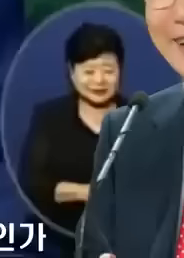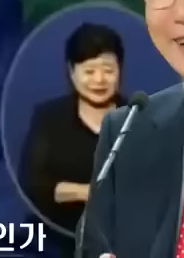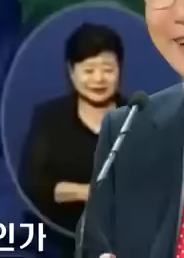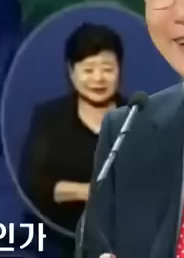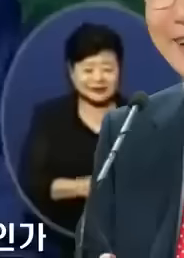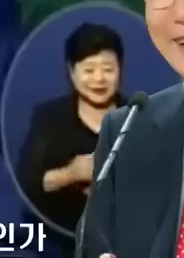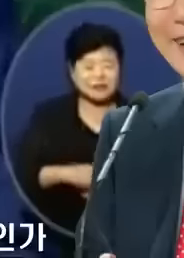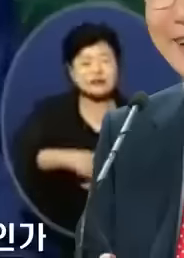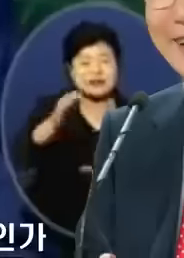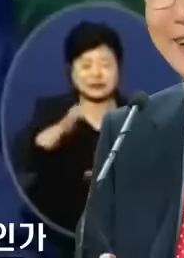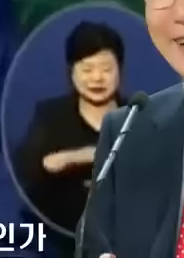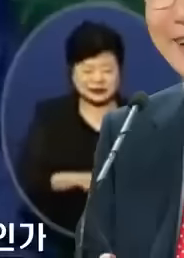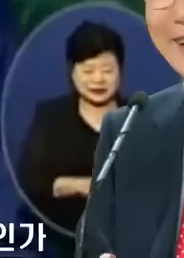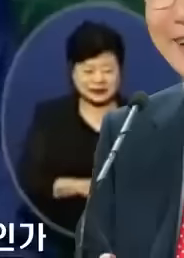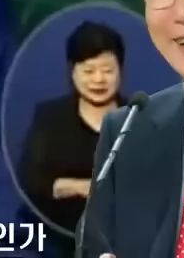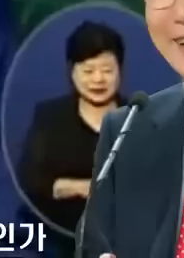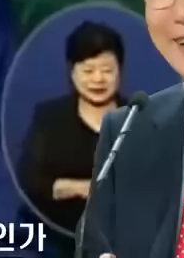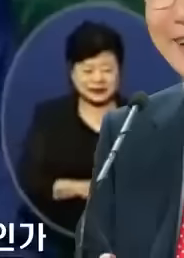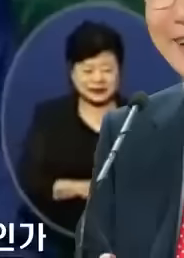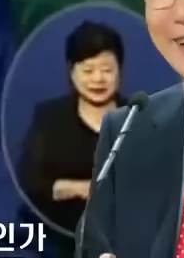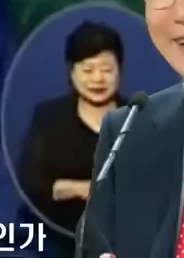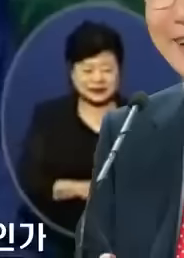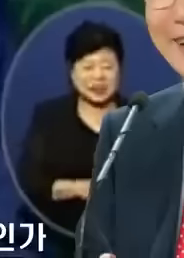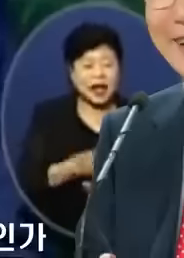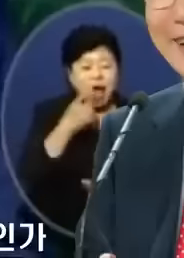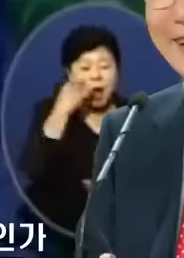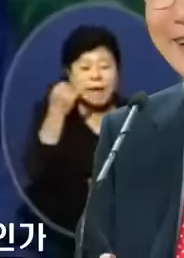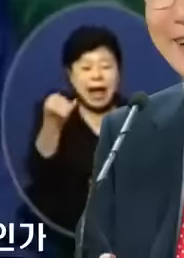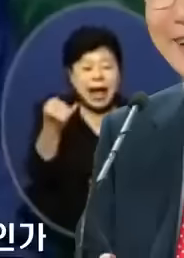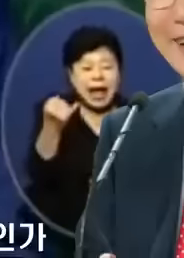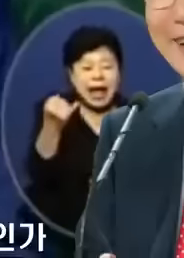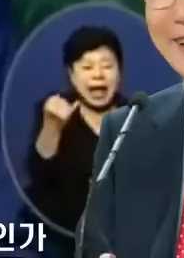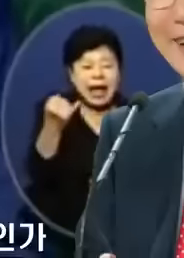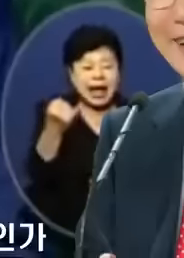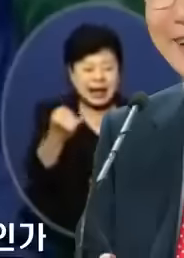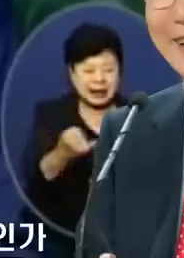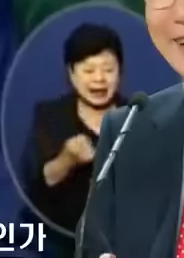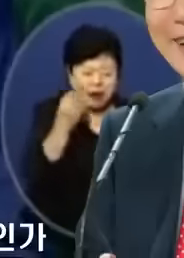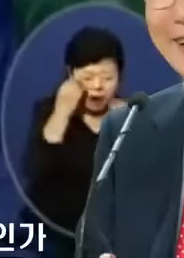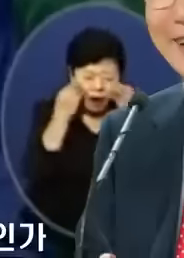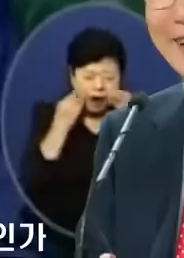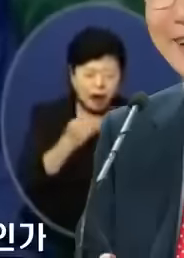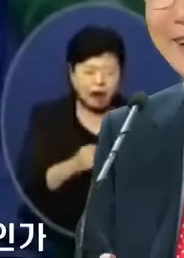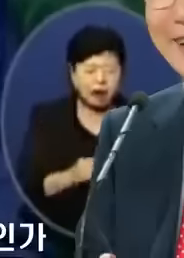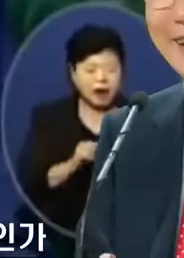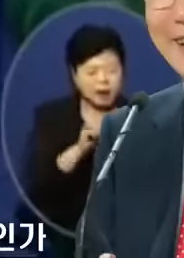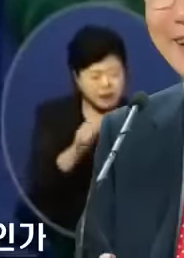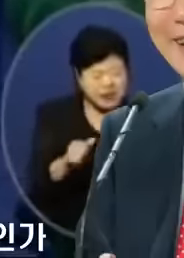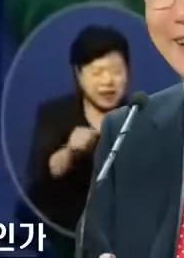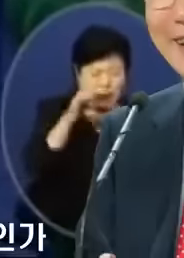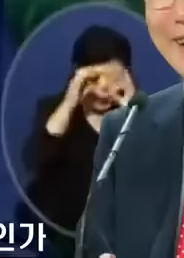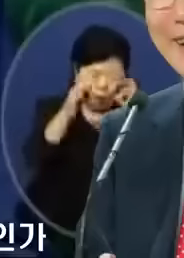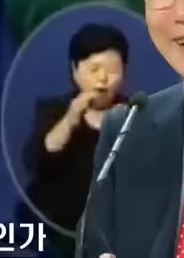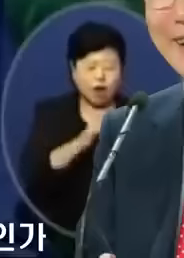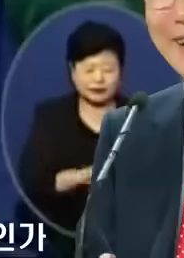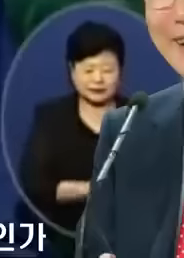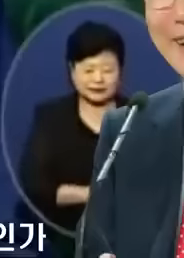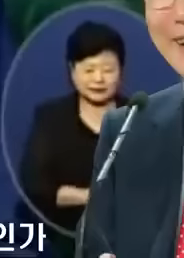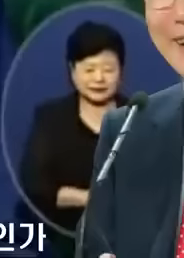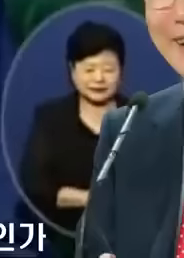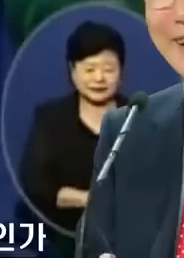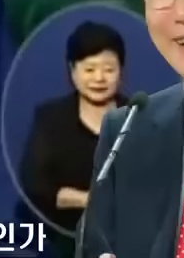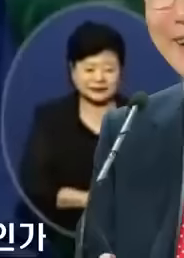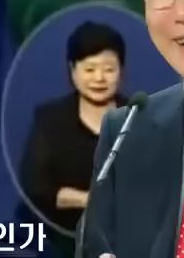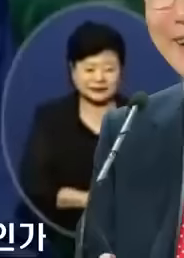콱 찍으면서, 야, 이놈아, 그래도 엄마에게는 빡빡 얽은 얼굴이 제일 이쁘게 보인다.